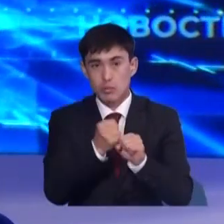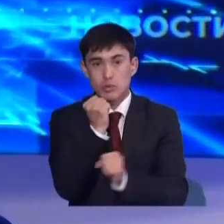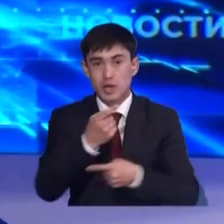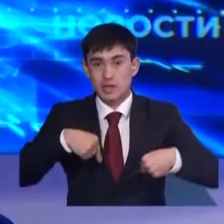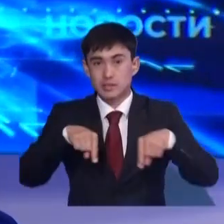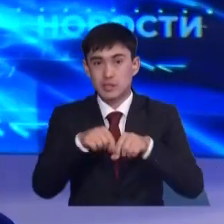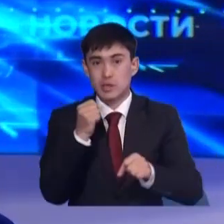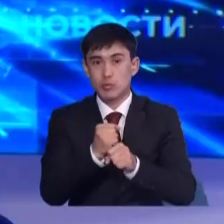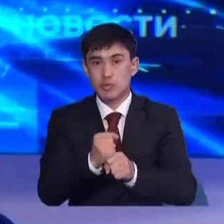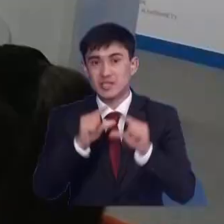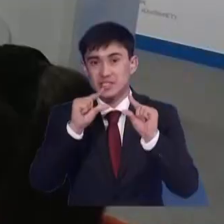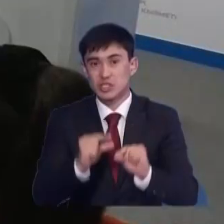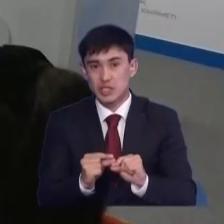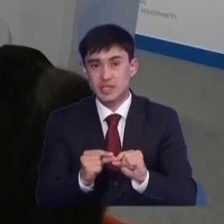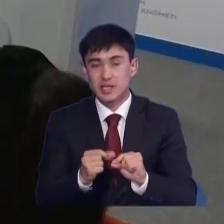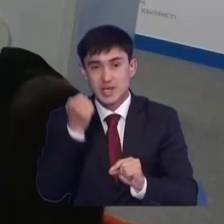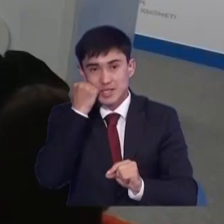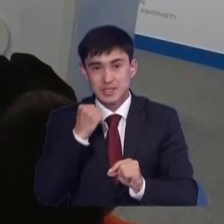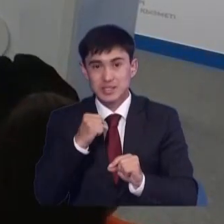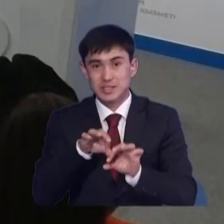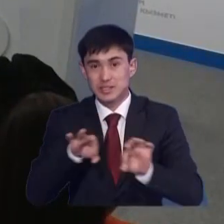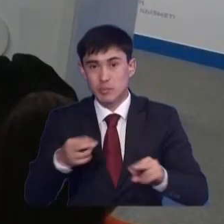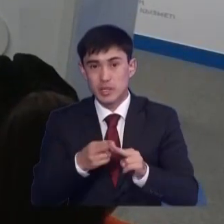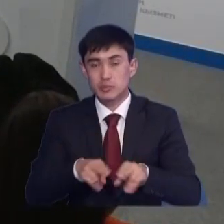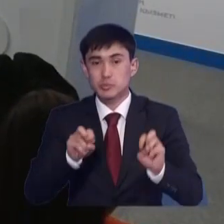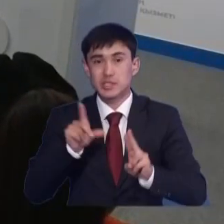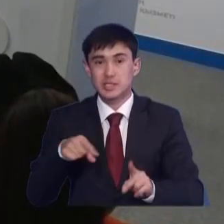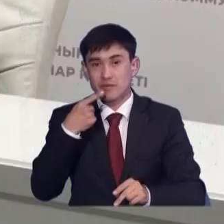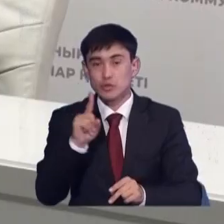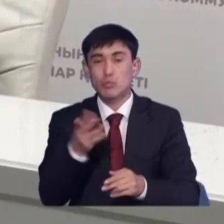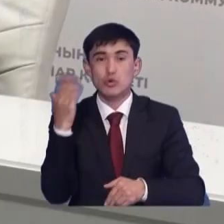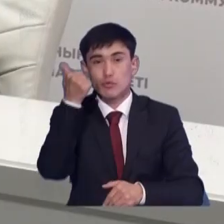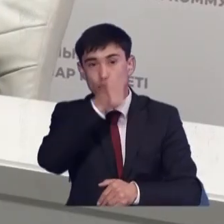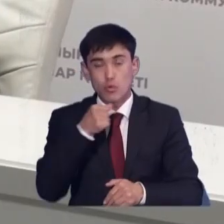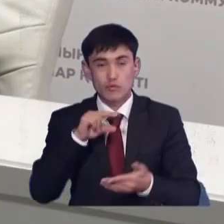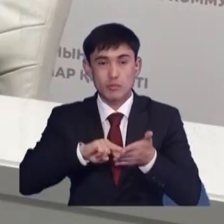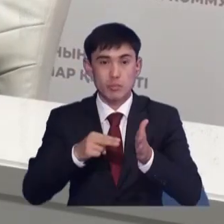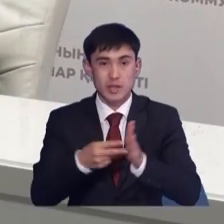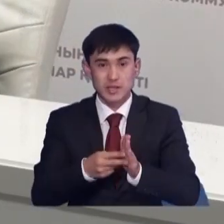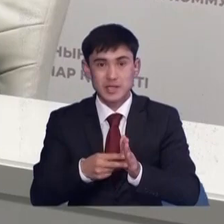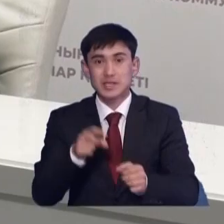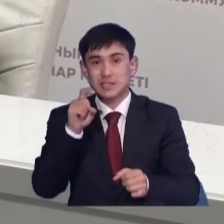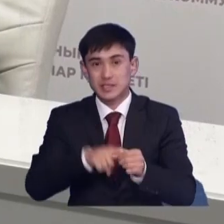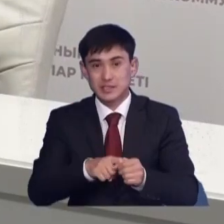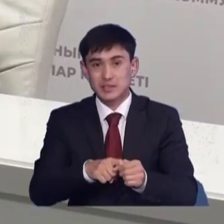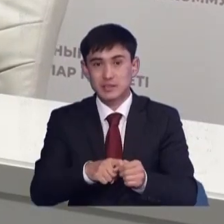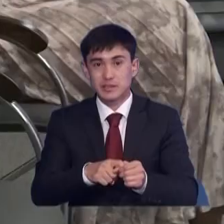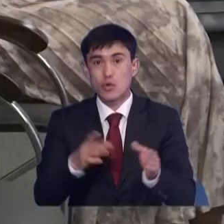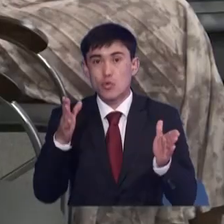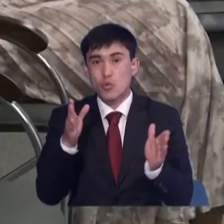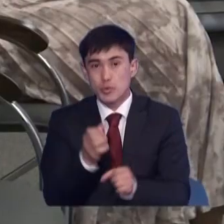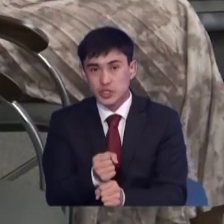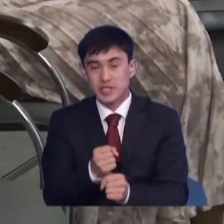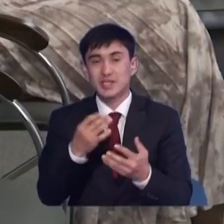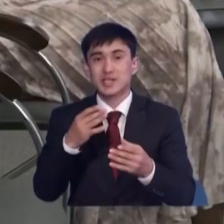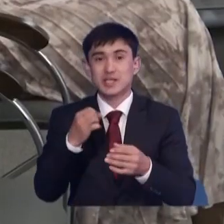организации работают на снижение износа сетей. А потому спикер отметил, что с прошлого года в этом плане зарегистрировано уменьшение